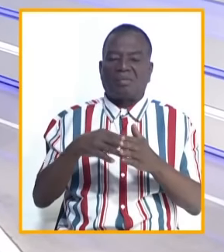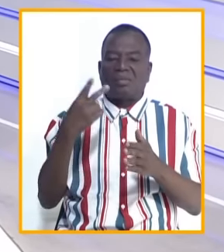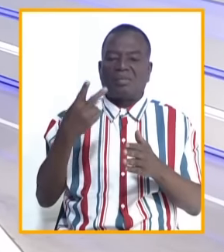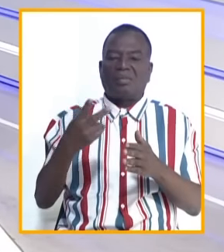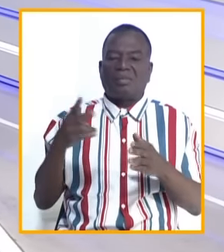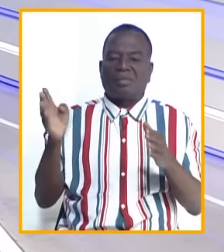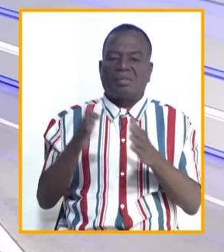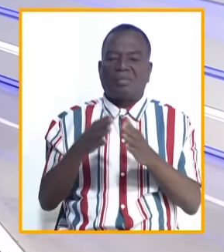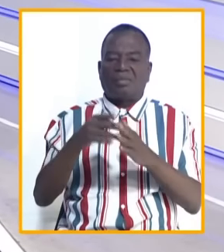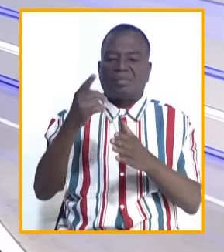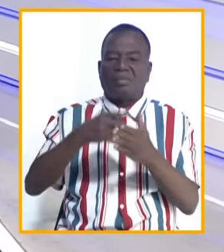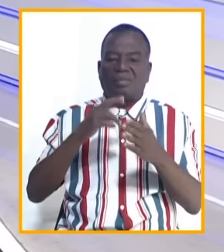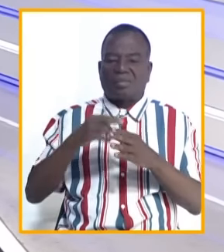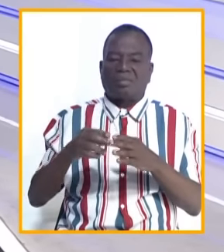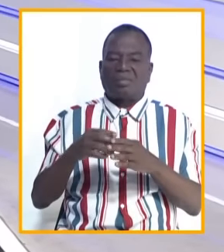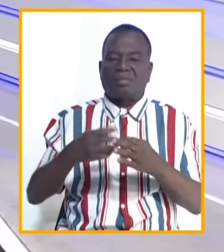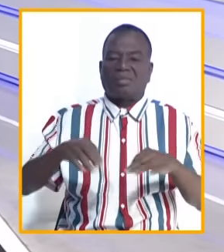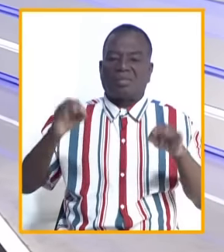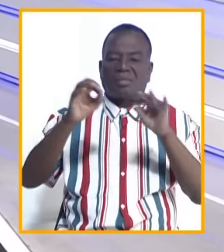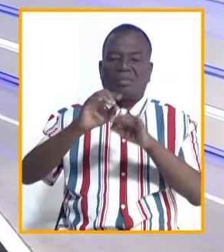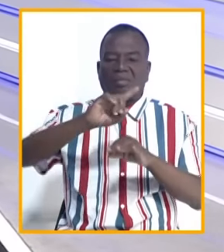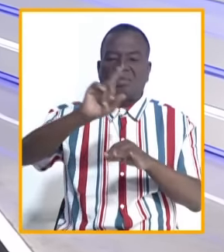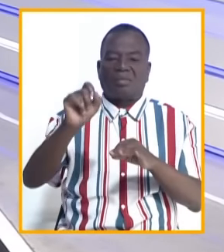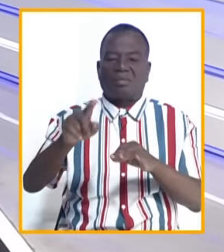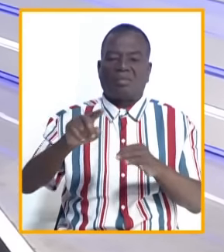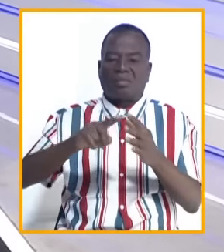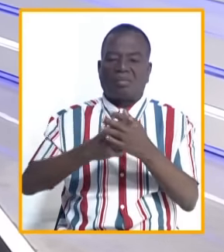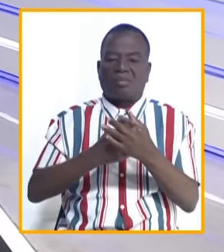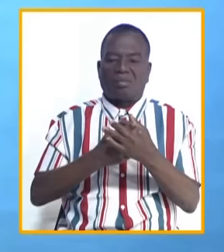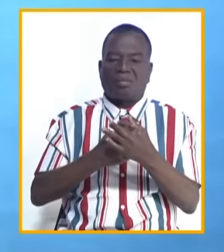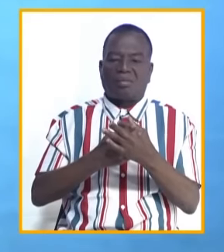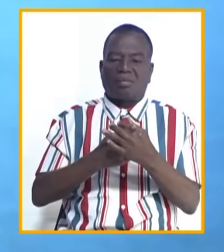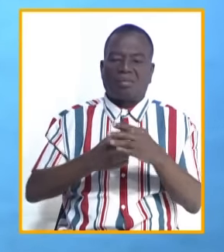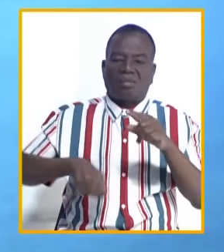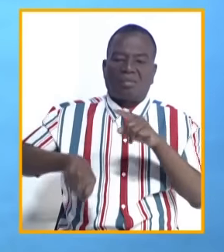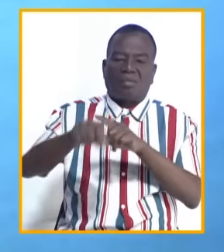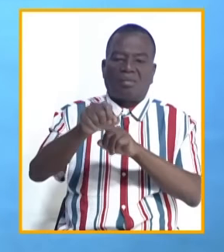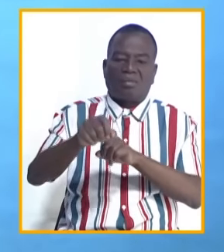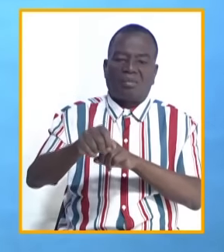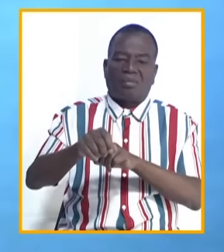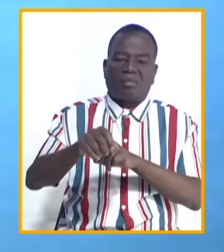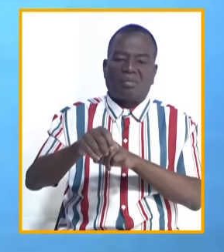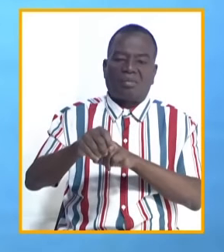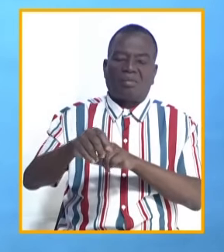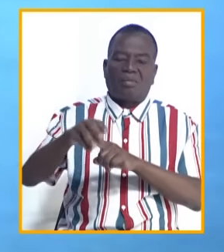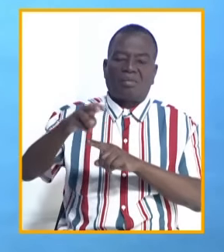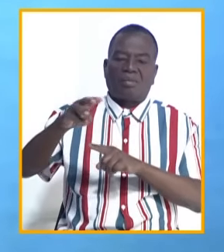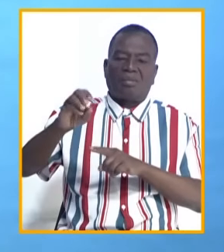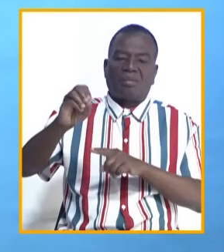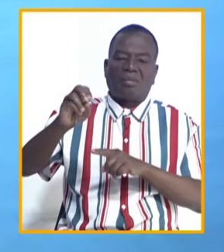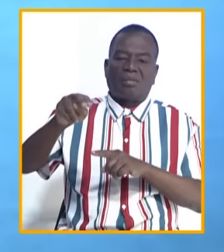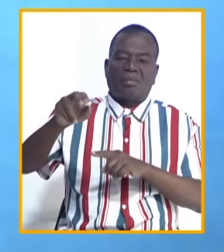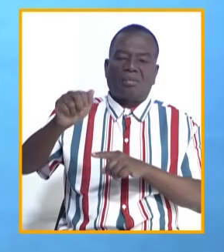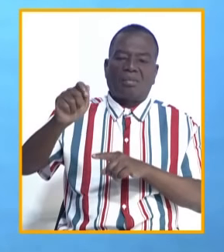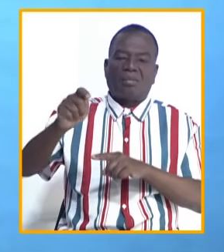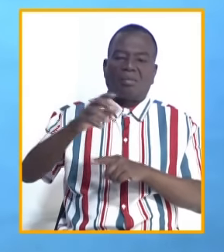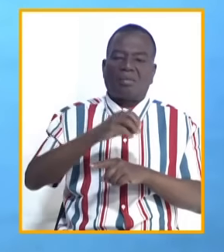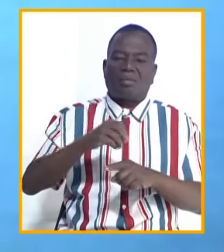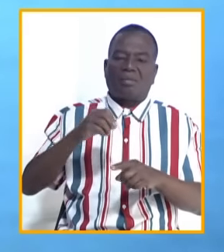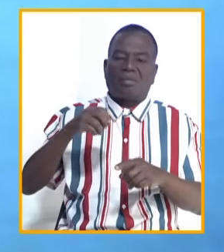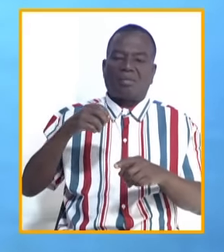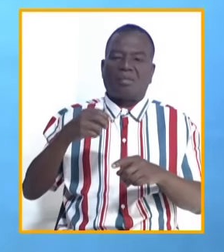RCA. RCA et après Mouna contre la FAD. Voici deux rencontres. Hein. Quels en sont les enjeux, Jean-Sylvain Risseau?